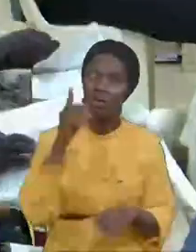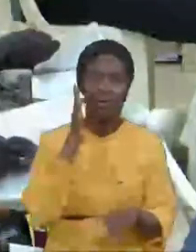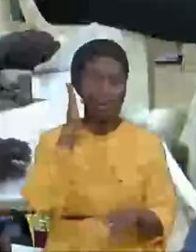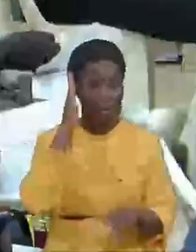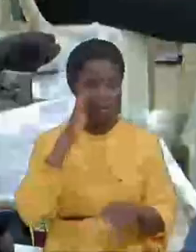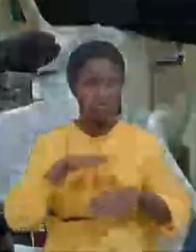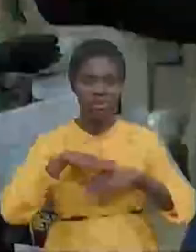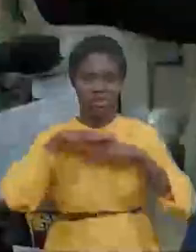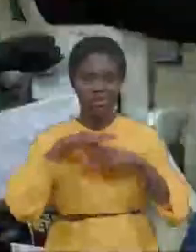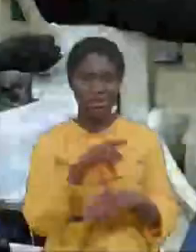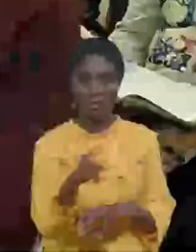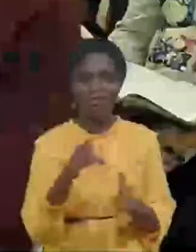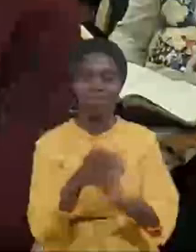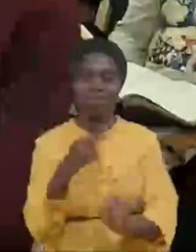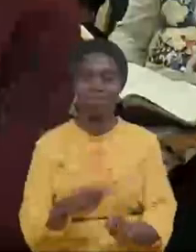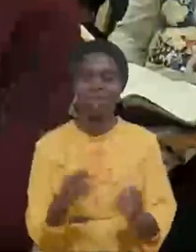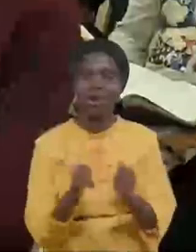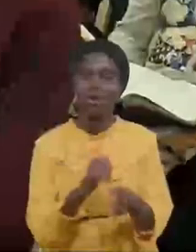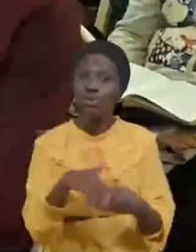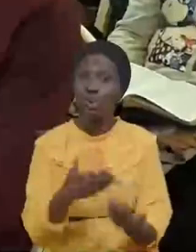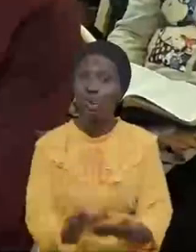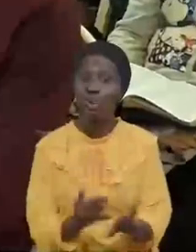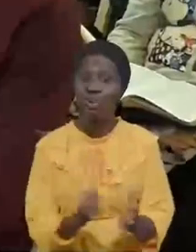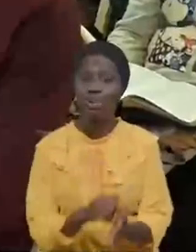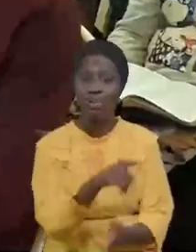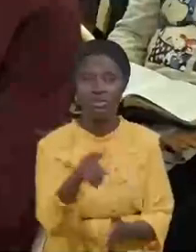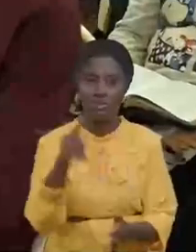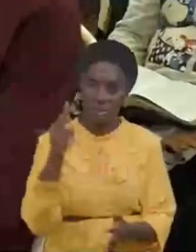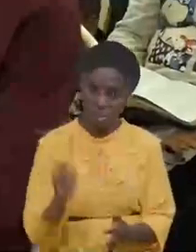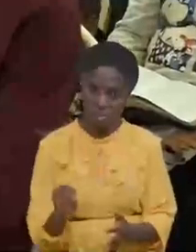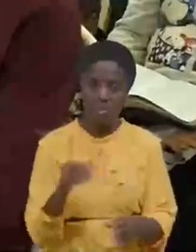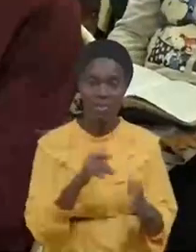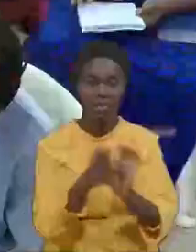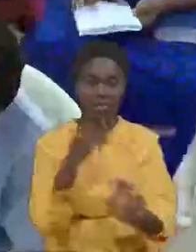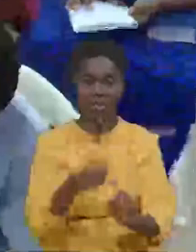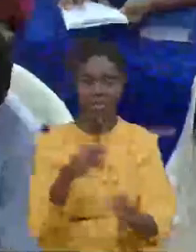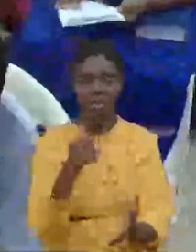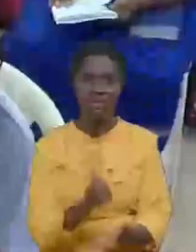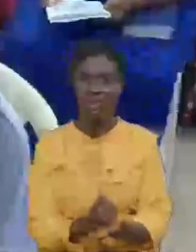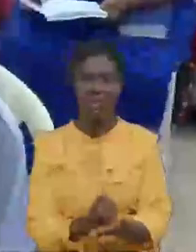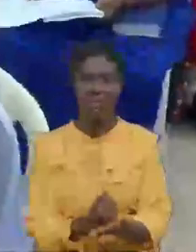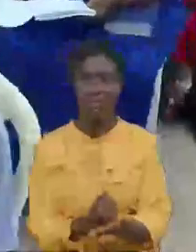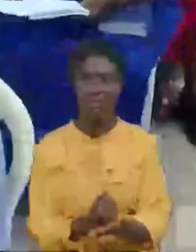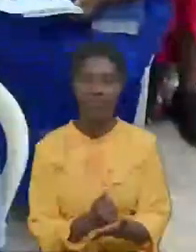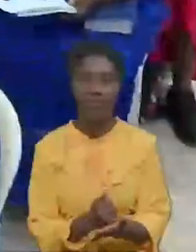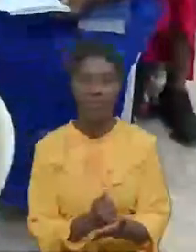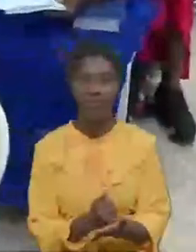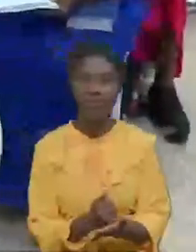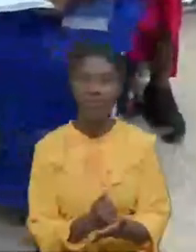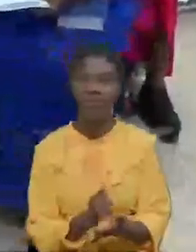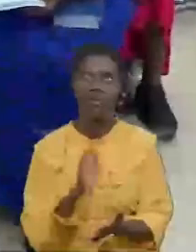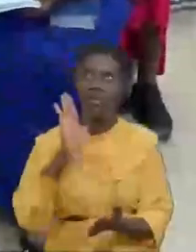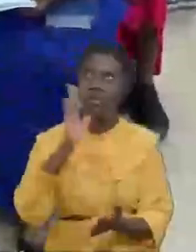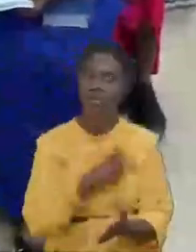satisfera de tout ce dont vous aurez besoin au nom de Jésus-Christ. Que ton